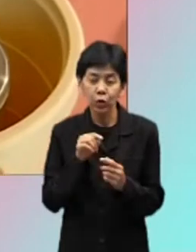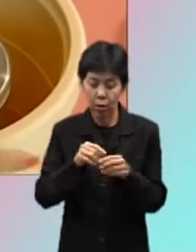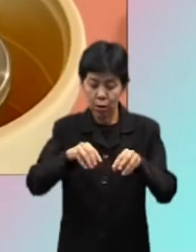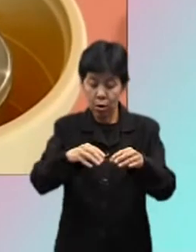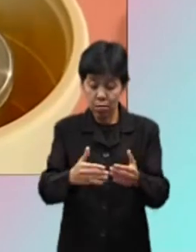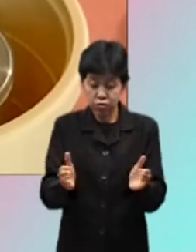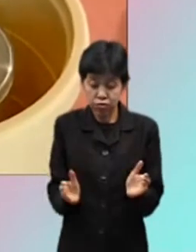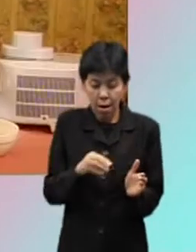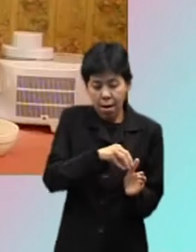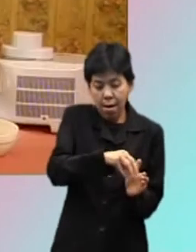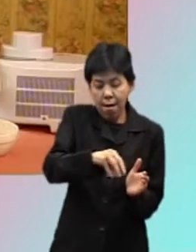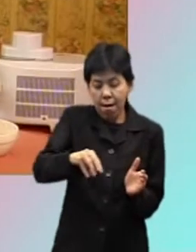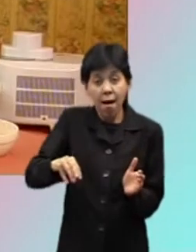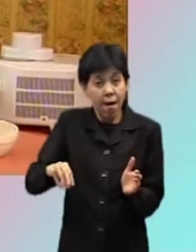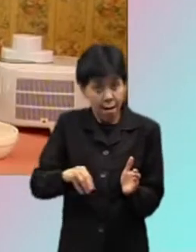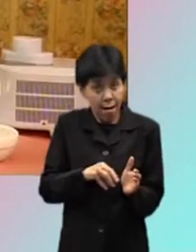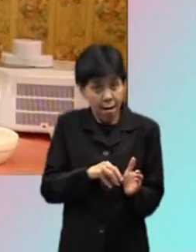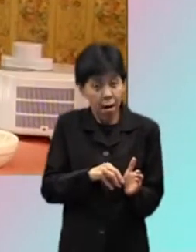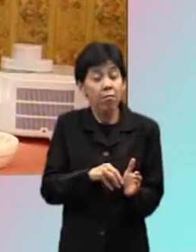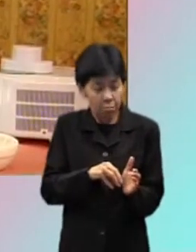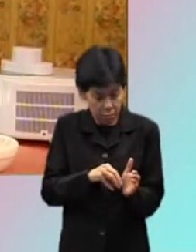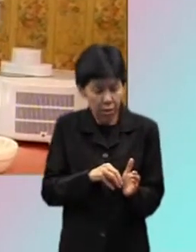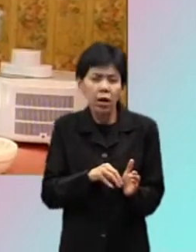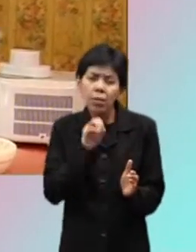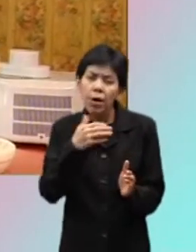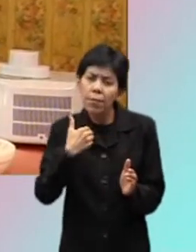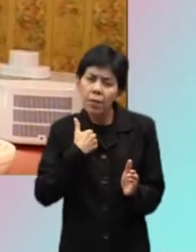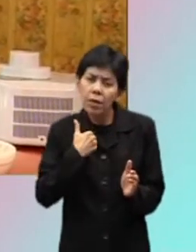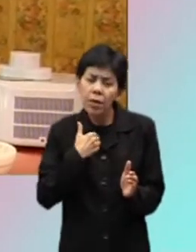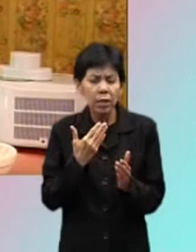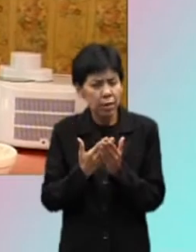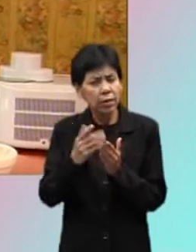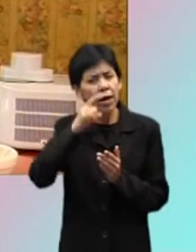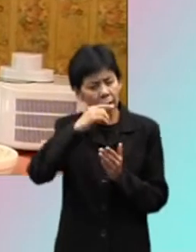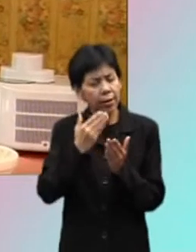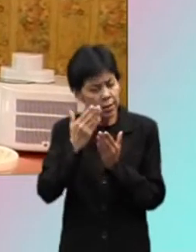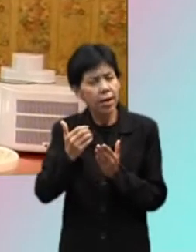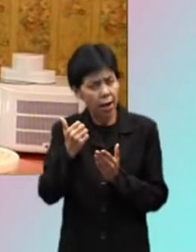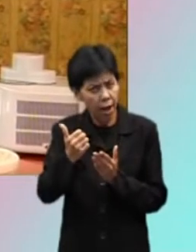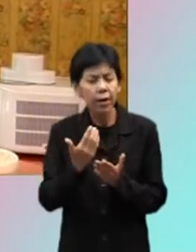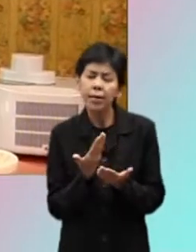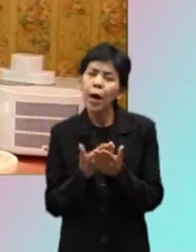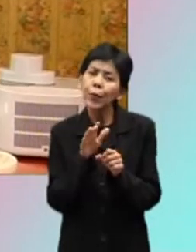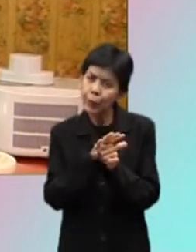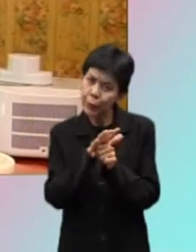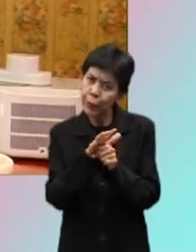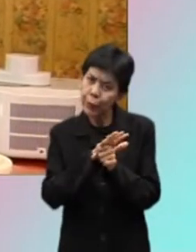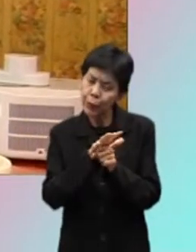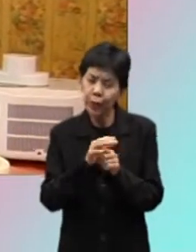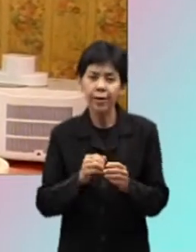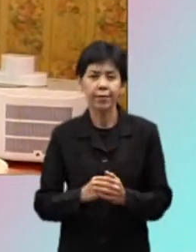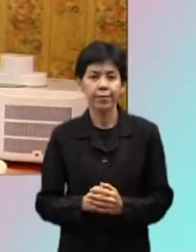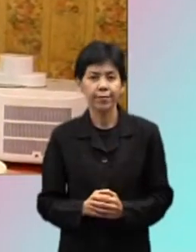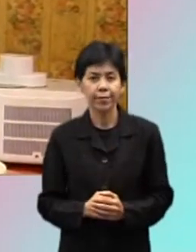อกตัวเครื่องนะคะเพราะฉะนั้นเนี่ยตัวนี้ที่บอกว่าเราหาซื้อได้ในบ้านเราแล้วก็ราคาไม่แพงมากนะคะ